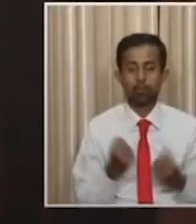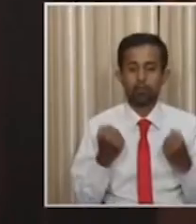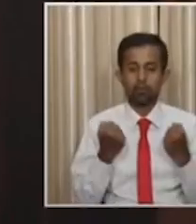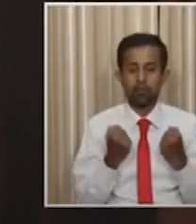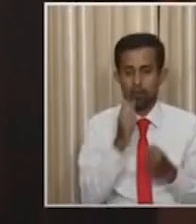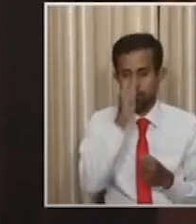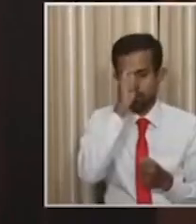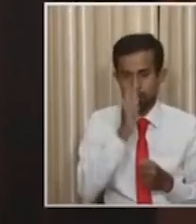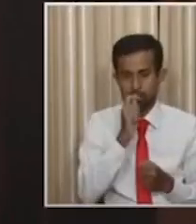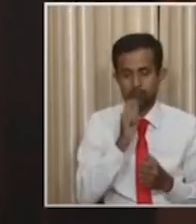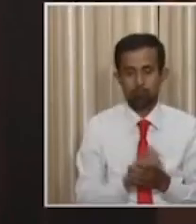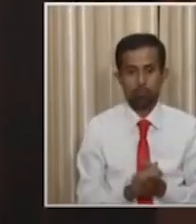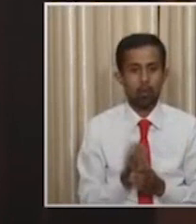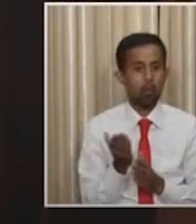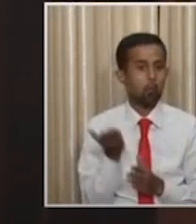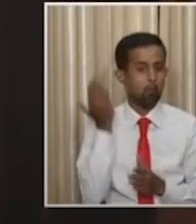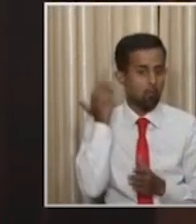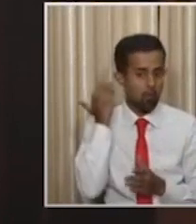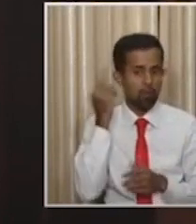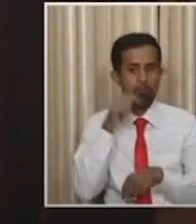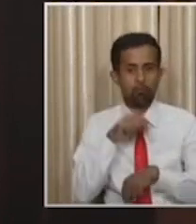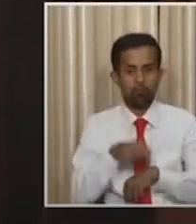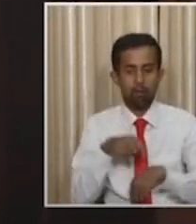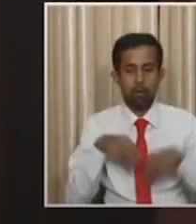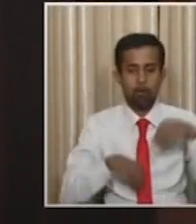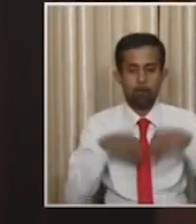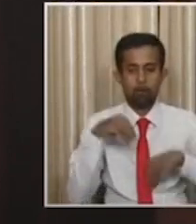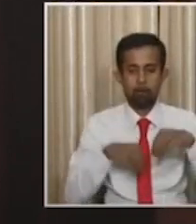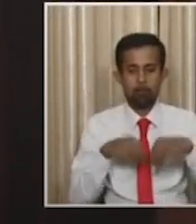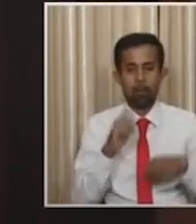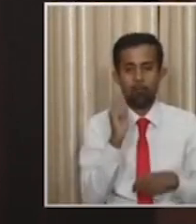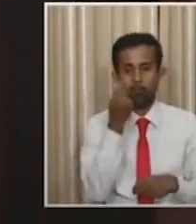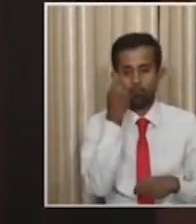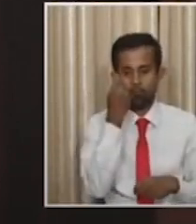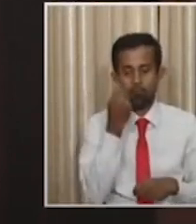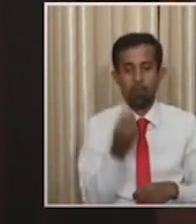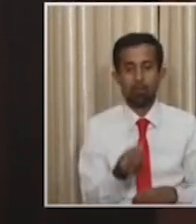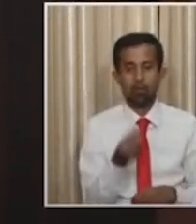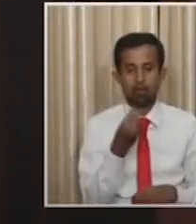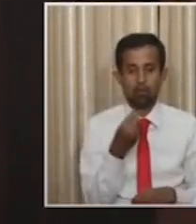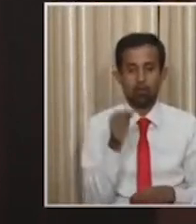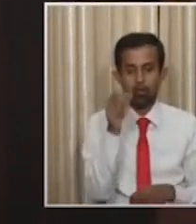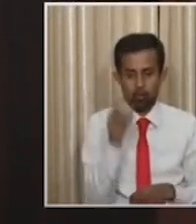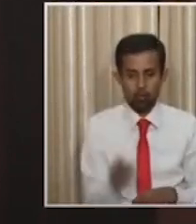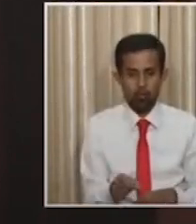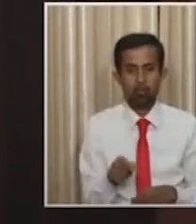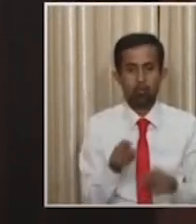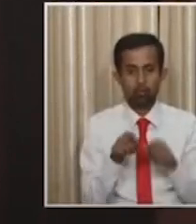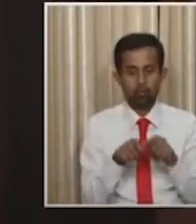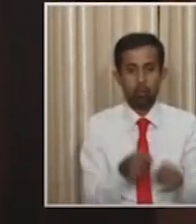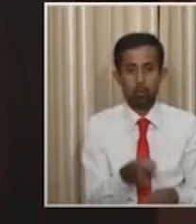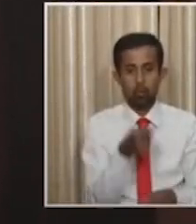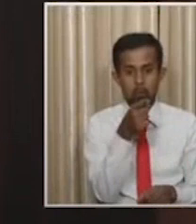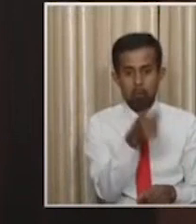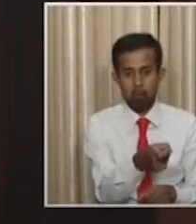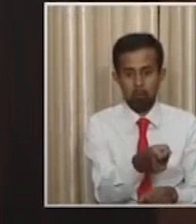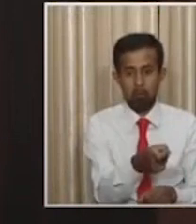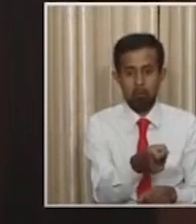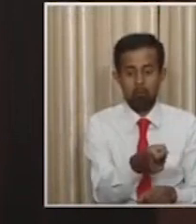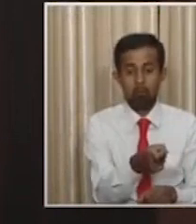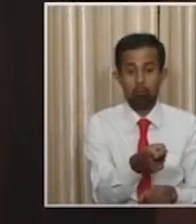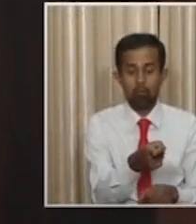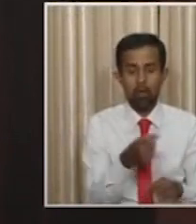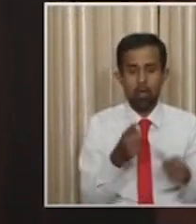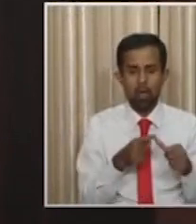கடந்த காலங்களிலே தேர்தலை வெற்றி பெற்றவர்களை சுட்டு கொண்டு விட்டு அரியந்திரம் போன்றவர்கள் நியமித்தீர்கள். தேர்தல் கேட்ட பொழுது கனவேறி